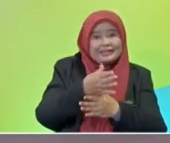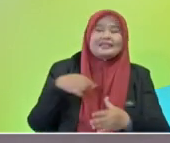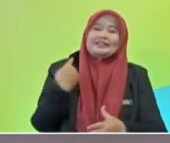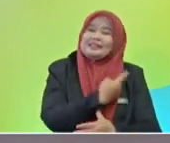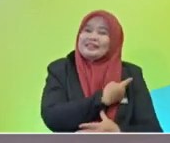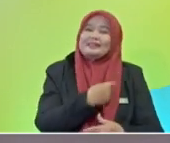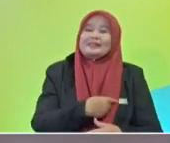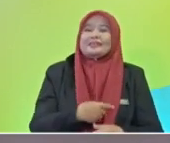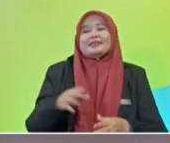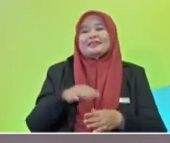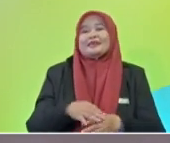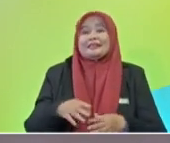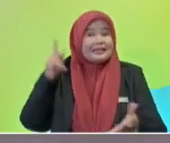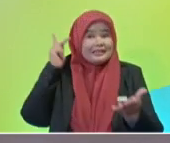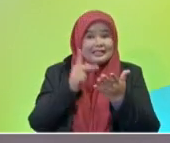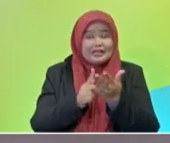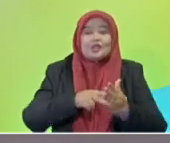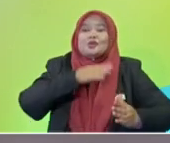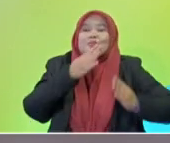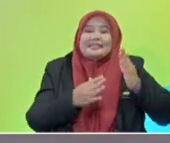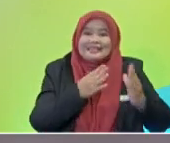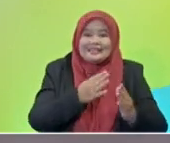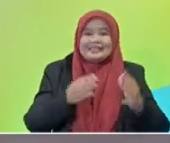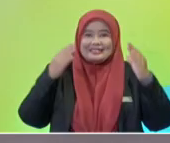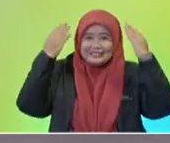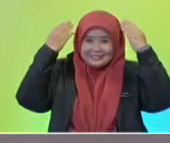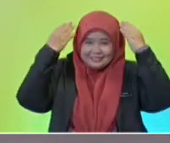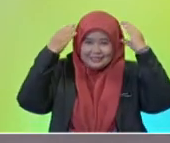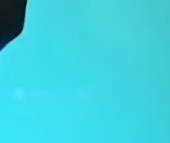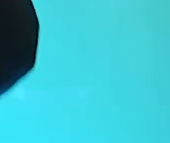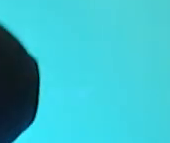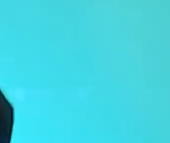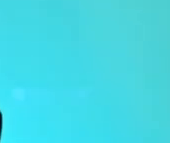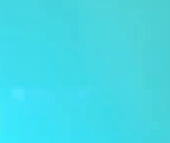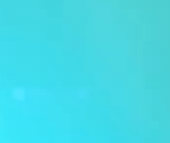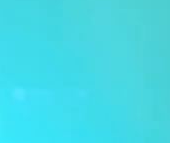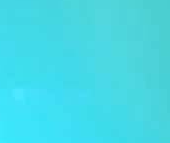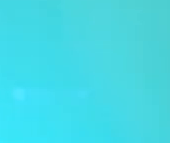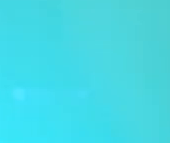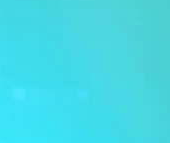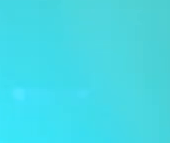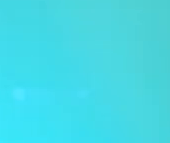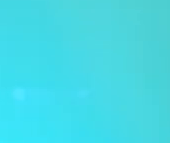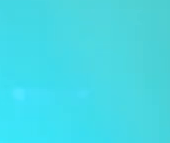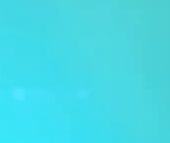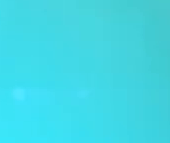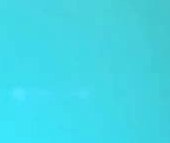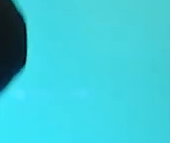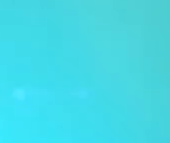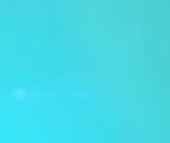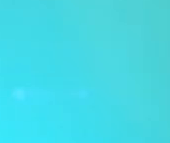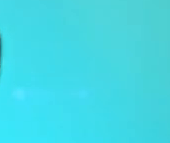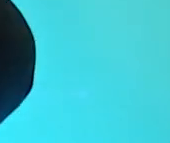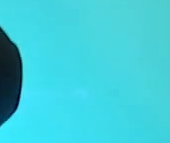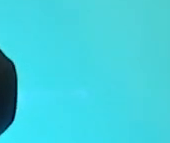pada hari ini suka juga untuk Mira perkenalkan jurubahasa isyarat yang bersama dengan kami di studio iaitu Cikgu duzaim Kamaruddin dari